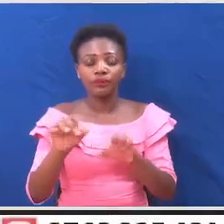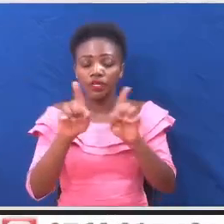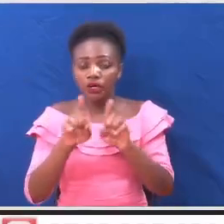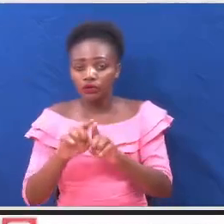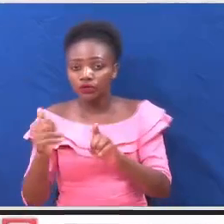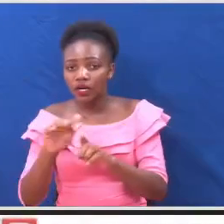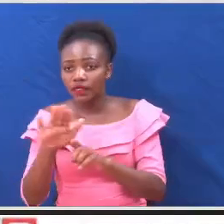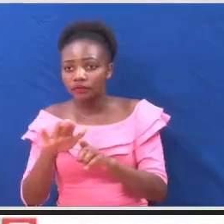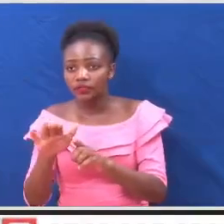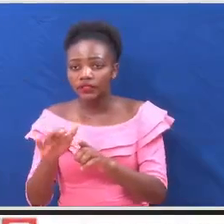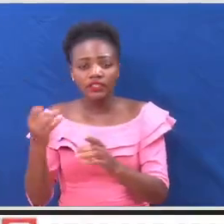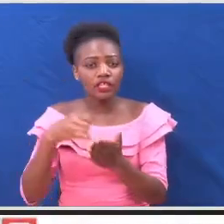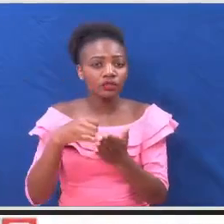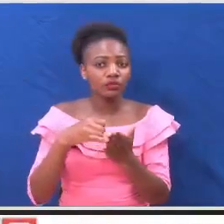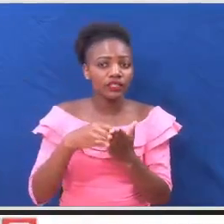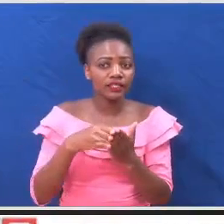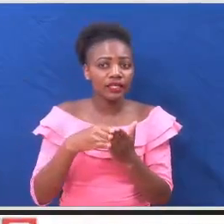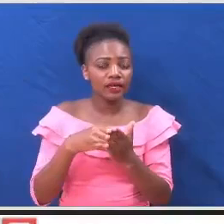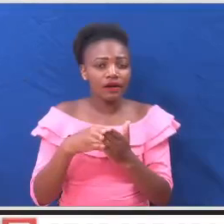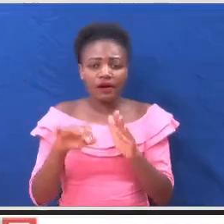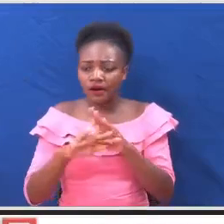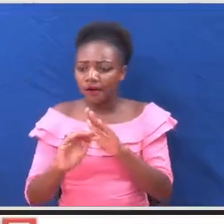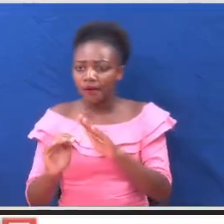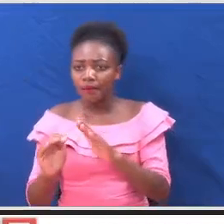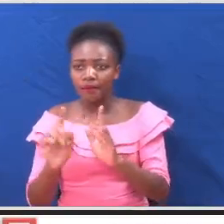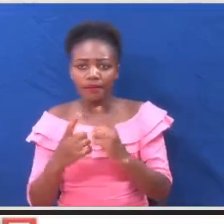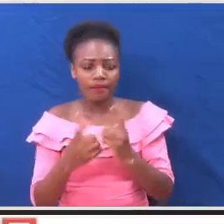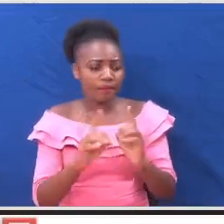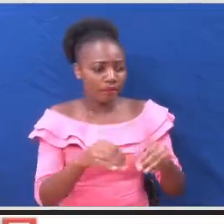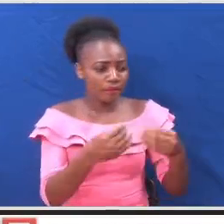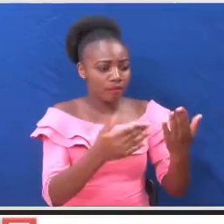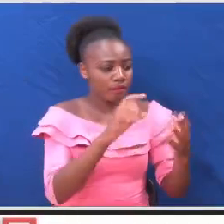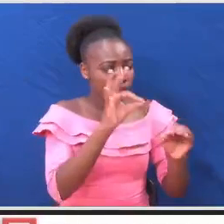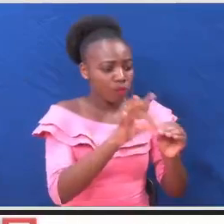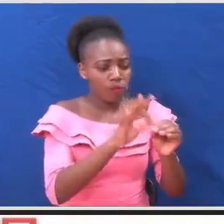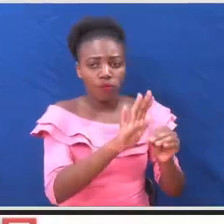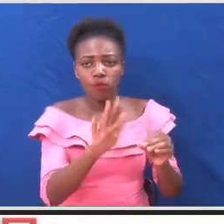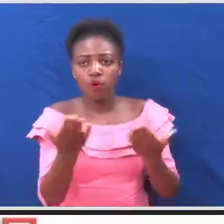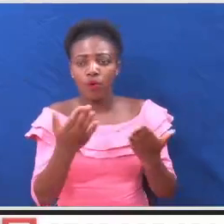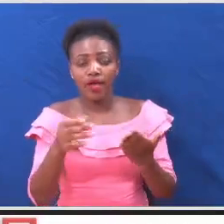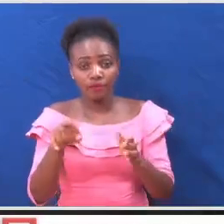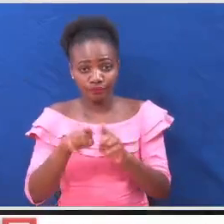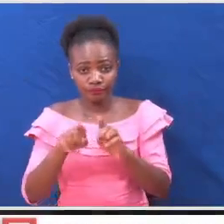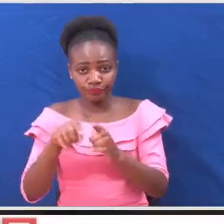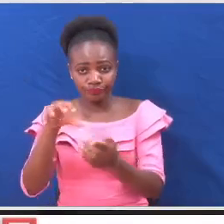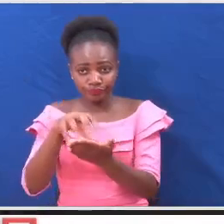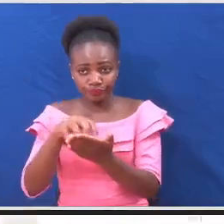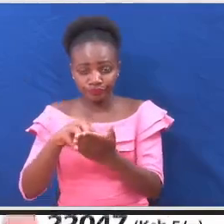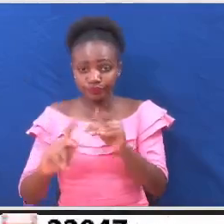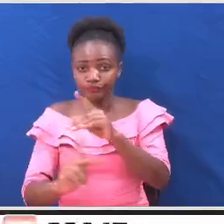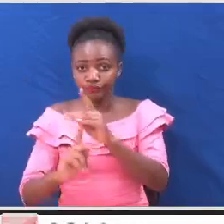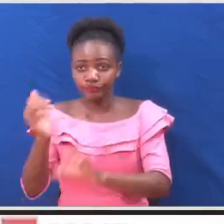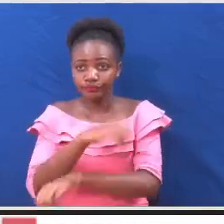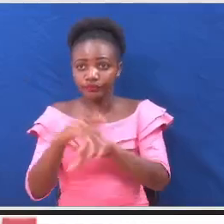Yao na baadhi Ya vituo Vile vidogo vidogo wameweza kupeleka matokeo yao ya hesabu Za kura pale katika ile shule ya Dr babla